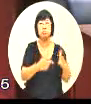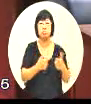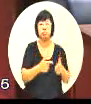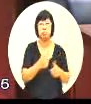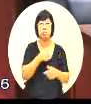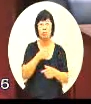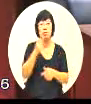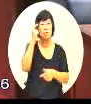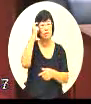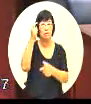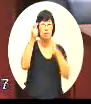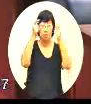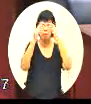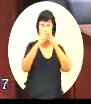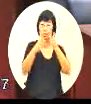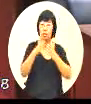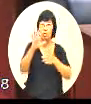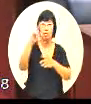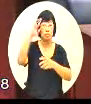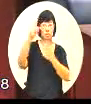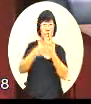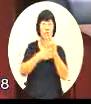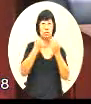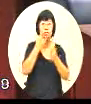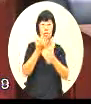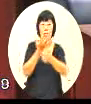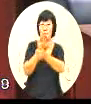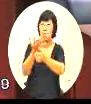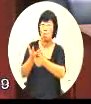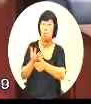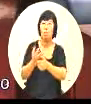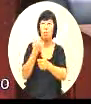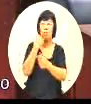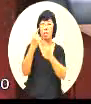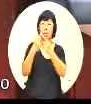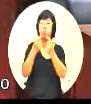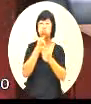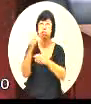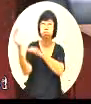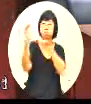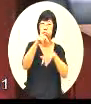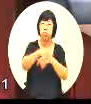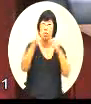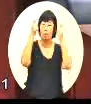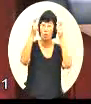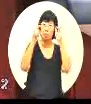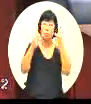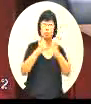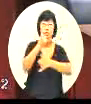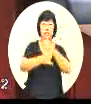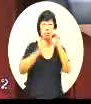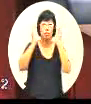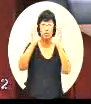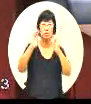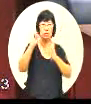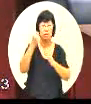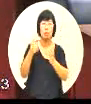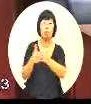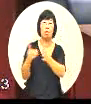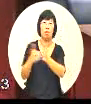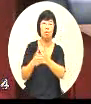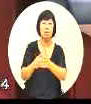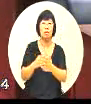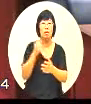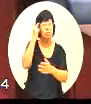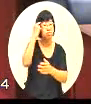高雄需要很多可以创业，让很多人来高雄，不是只是这个生活正义，还包括我来高雄，我今天要来高雄发